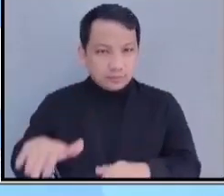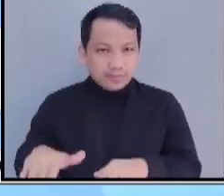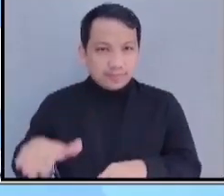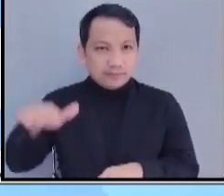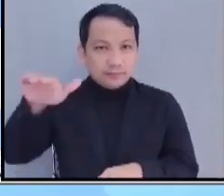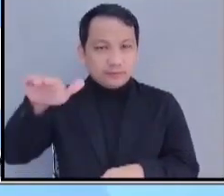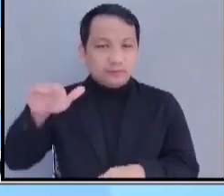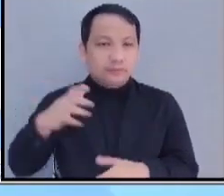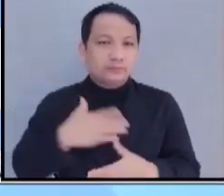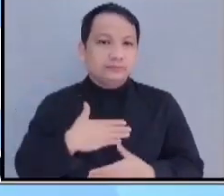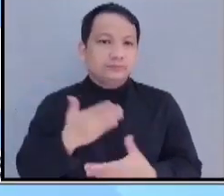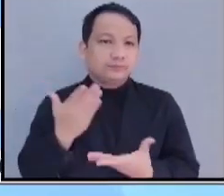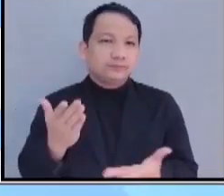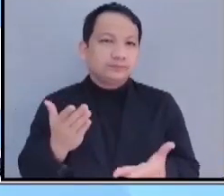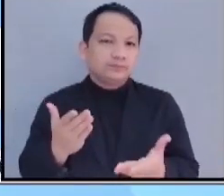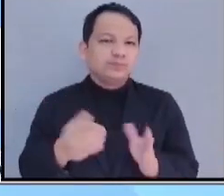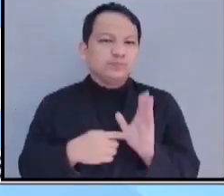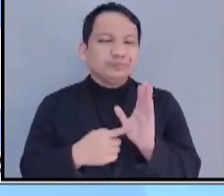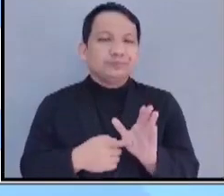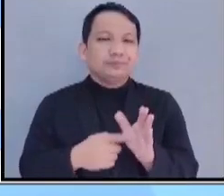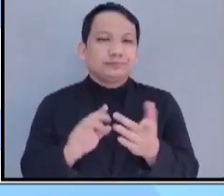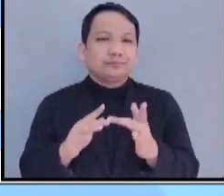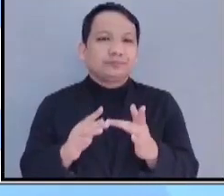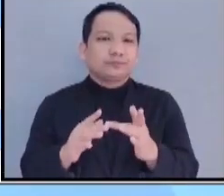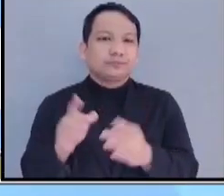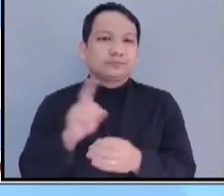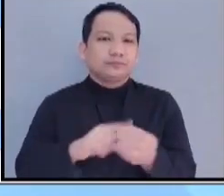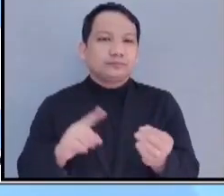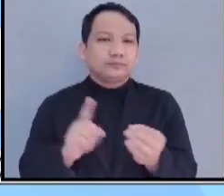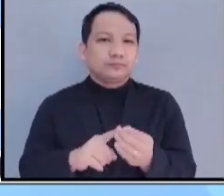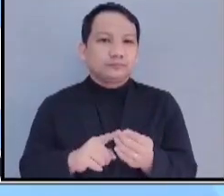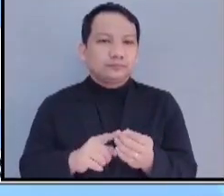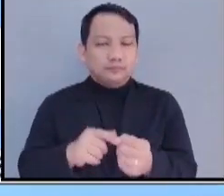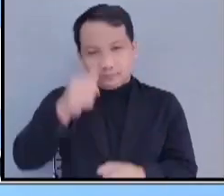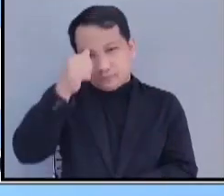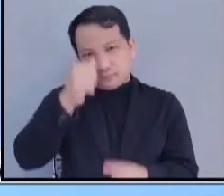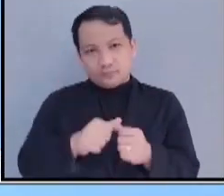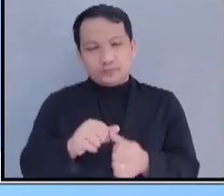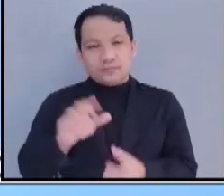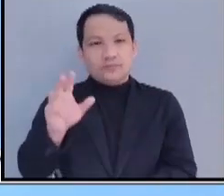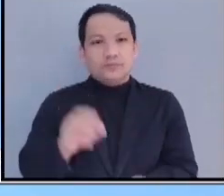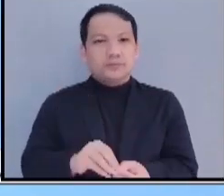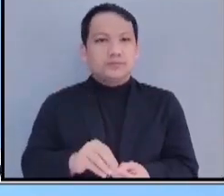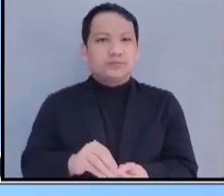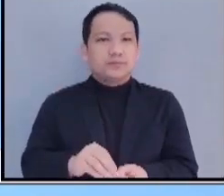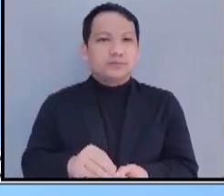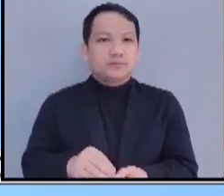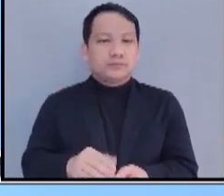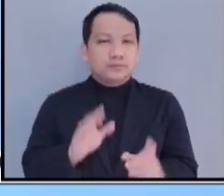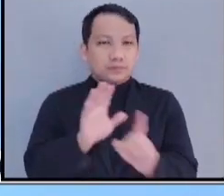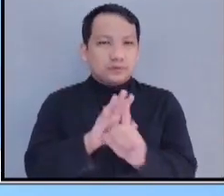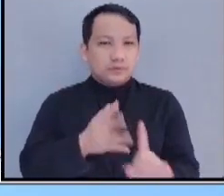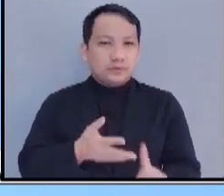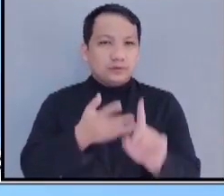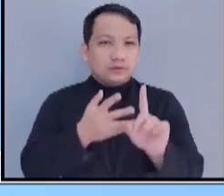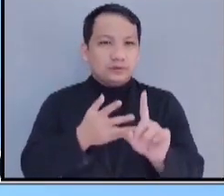Naglabasan din namang larawan ng mga netizen kung saan inalala nila ang pinakasikat na elepante ng Pilipinas.